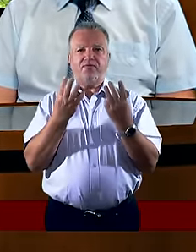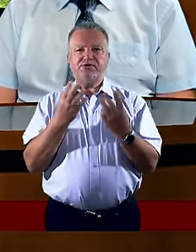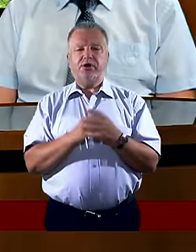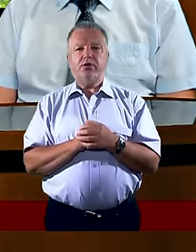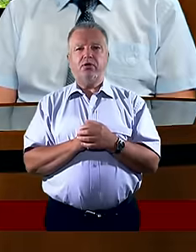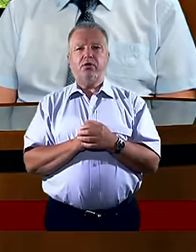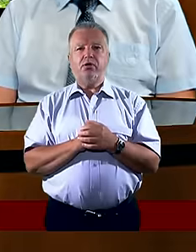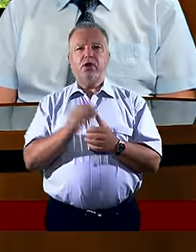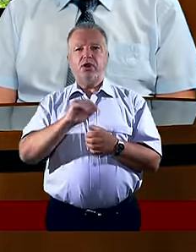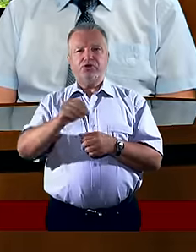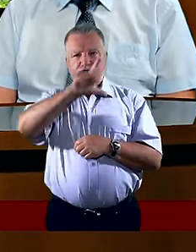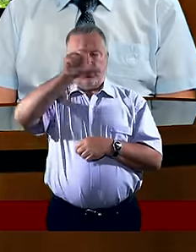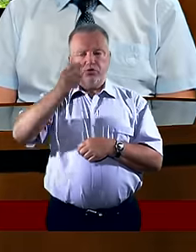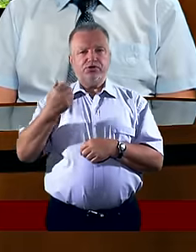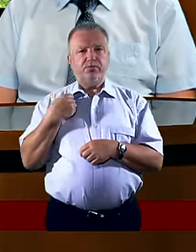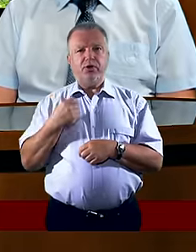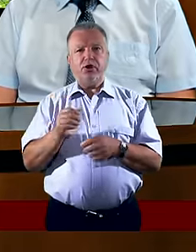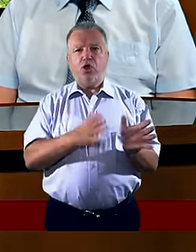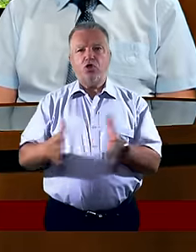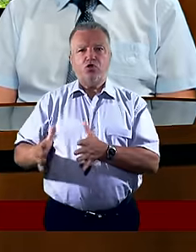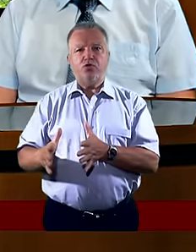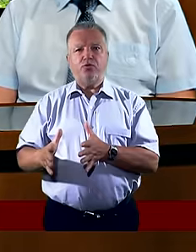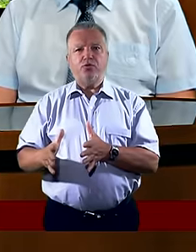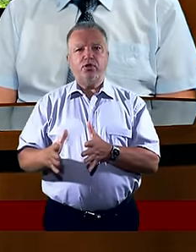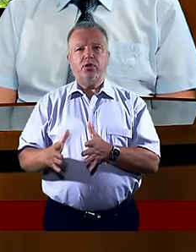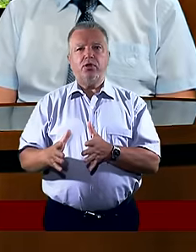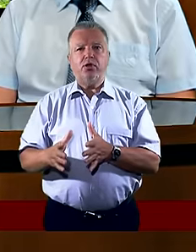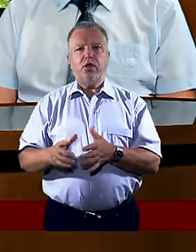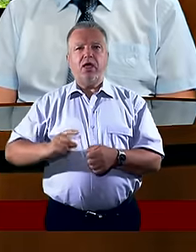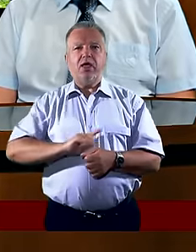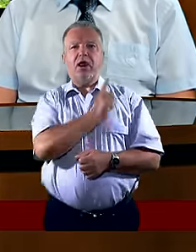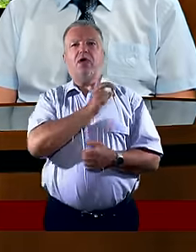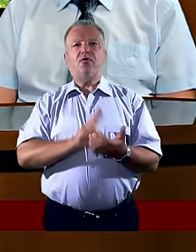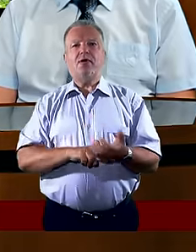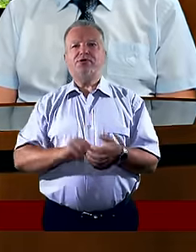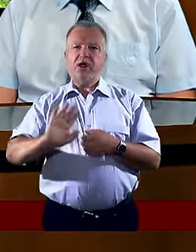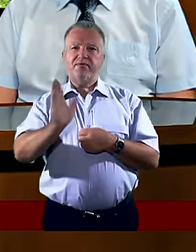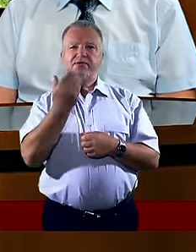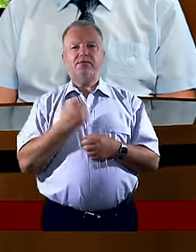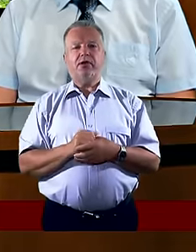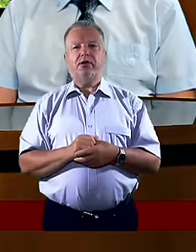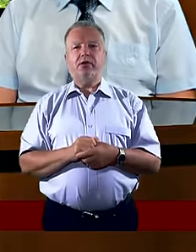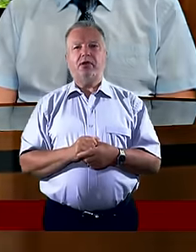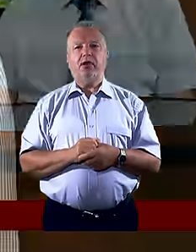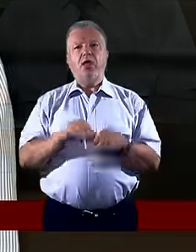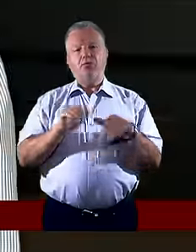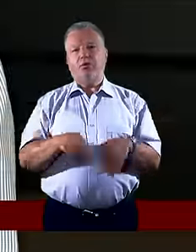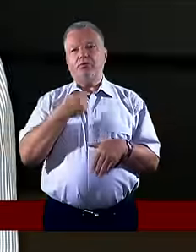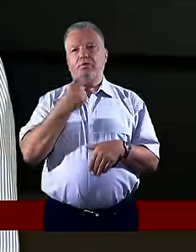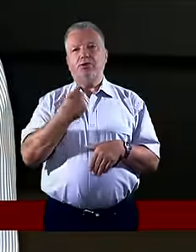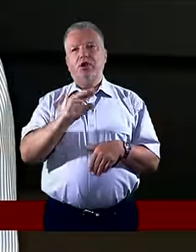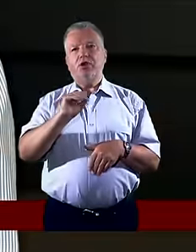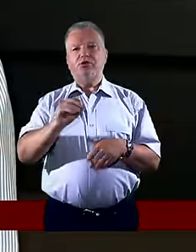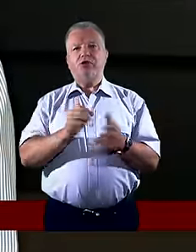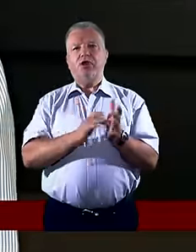ważnego, że ci ludzie byli gotowi od razu reagować na jego wezwanie. Dziękuję bardzo. Moglibyśmy powiedzieć, że